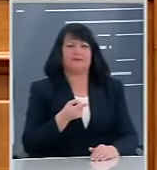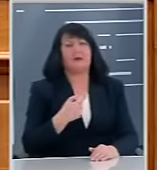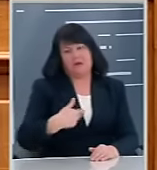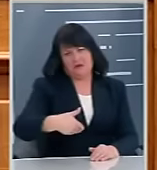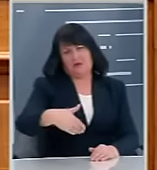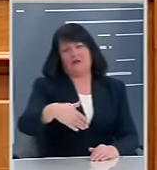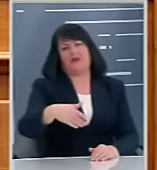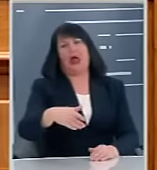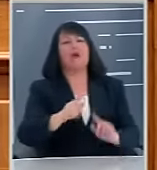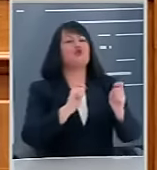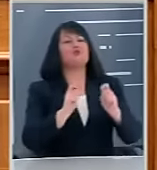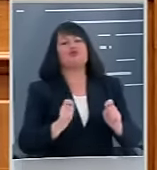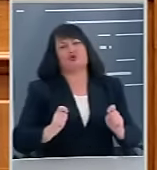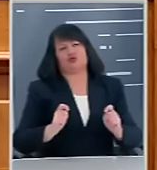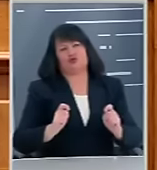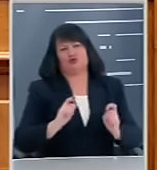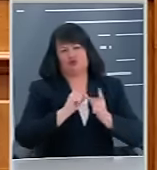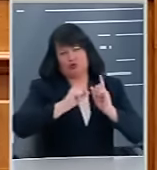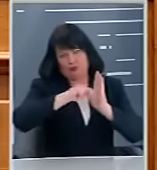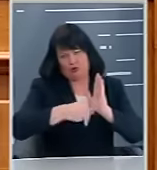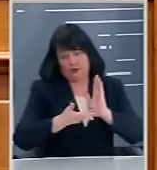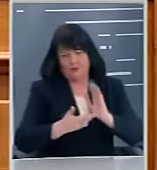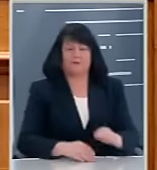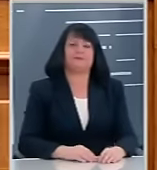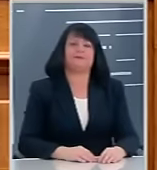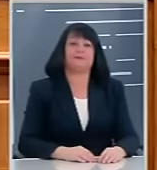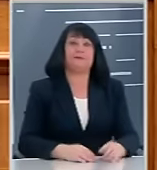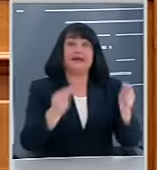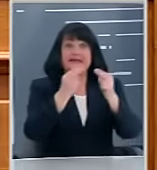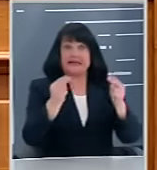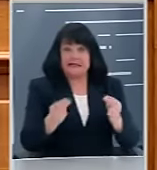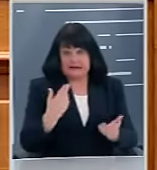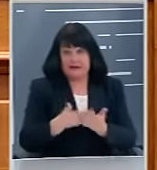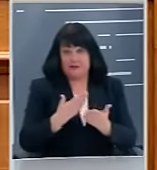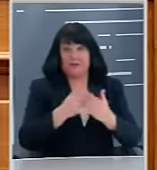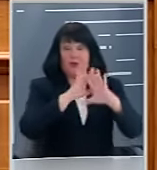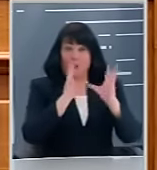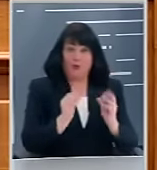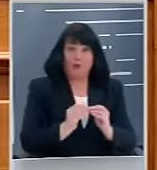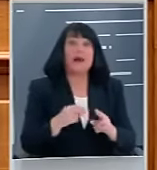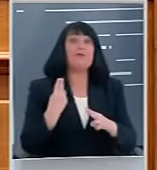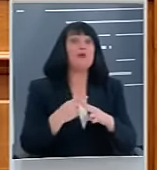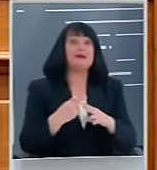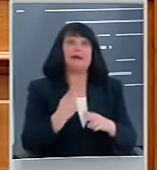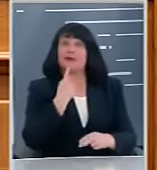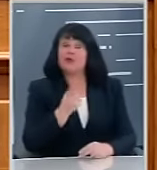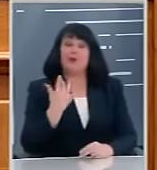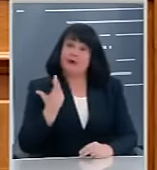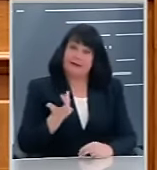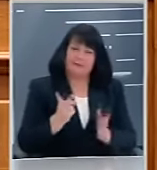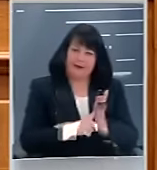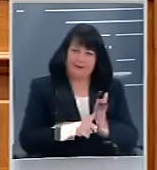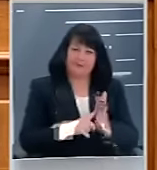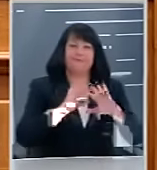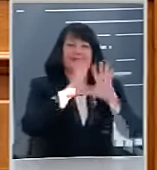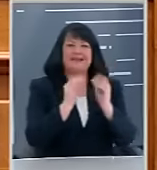πλαίσιο δημοσιονομικής στρατηγικής. Επί αυτών των στοιχείων είναι κρίσιμο να επισημανθούν ότι η